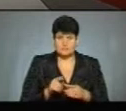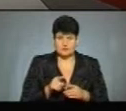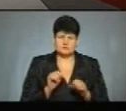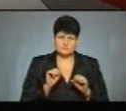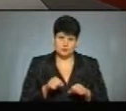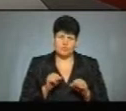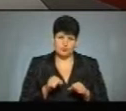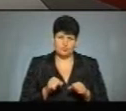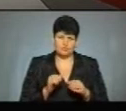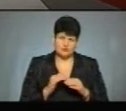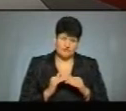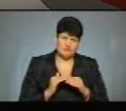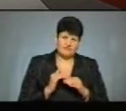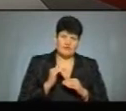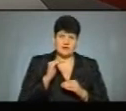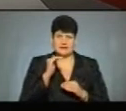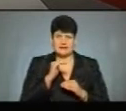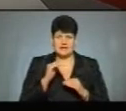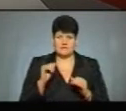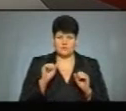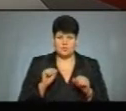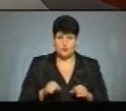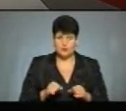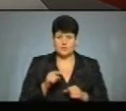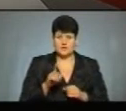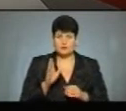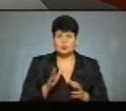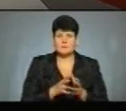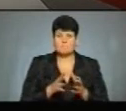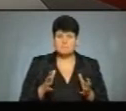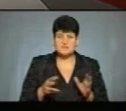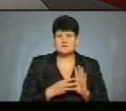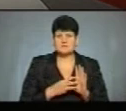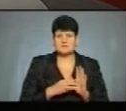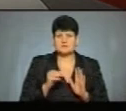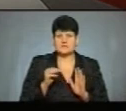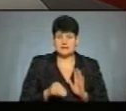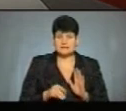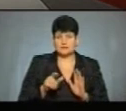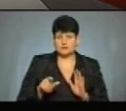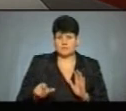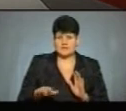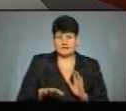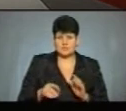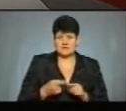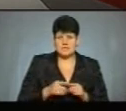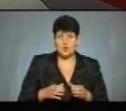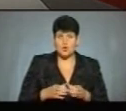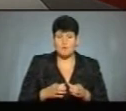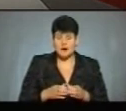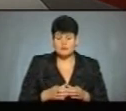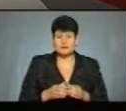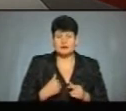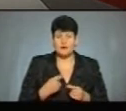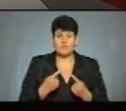потенційно можуть вийти на рівень спроможності, тобто в них буде більше 8 тисяч мешканців на території цієї громади. Тому я